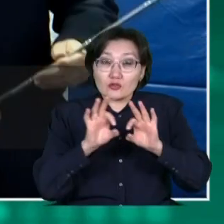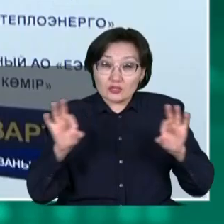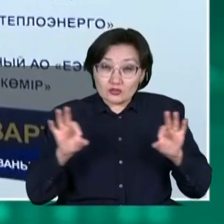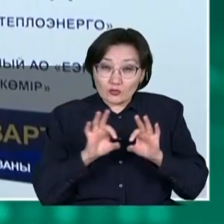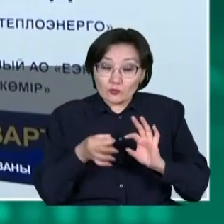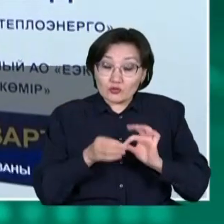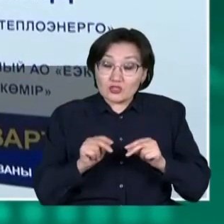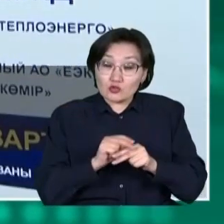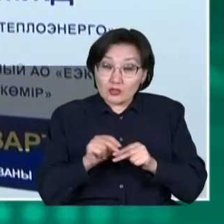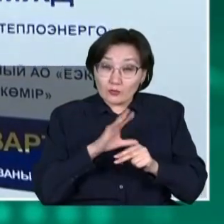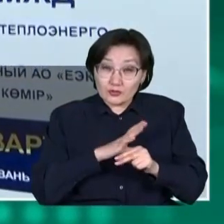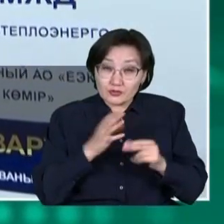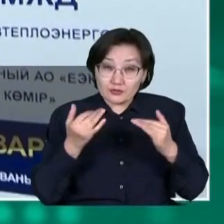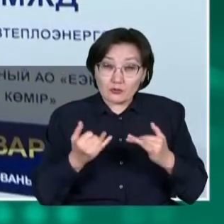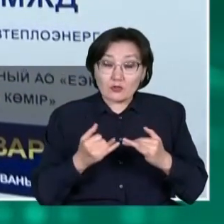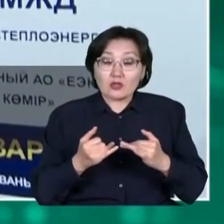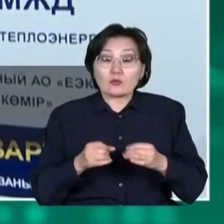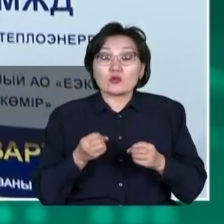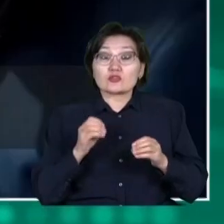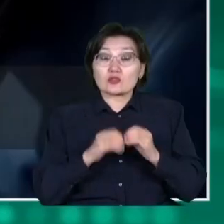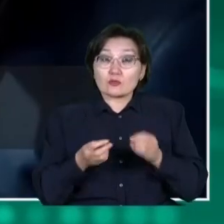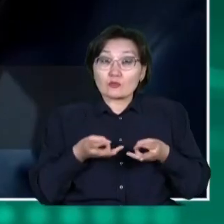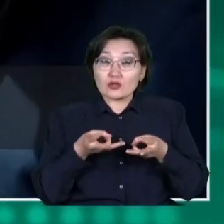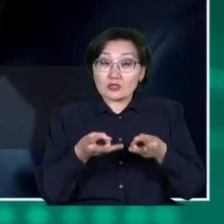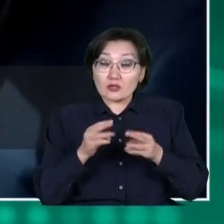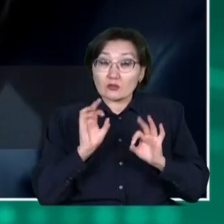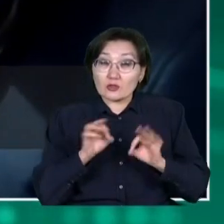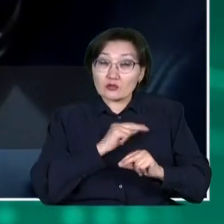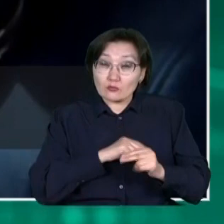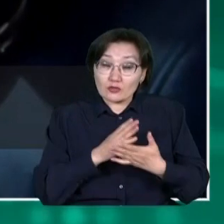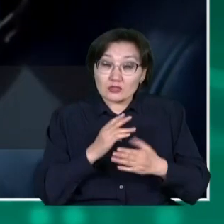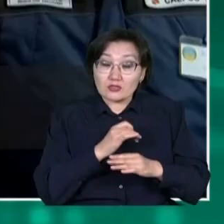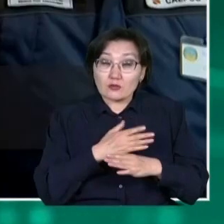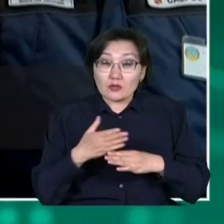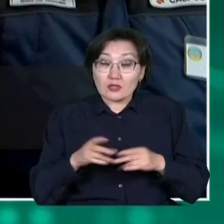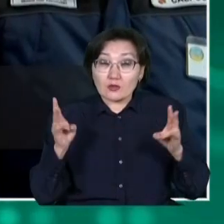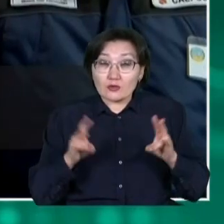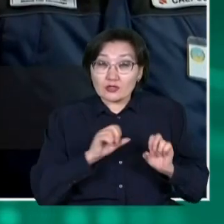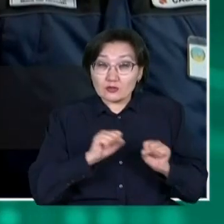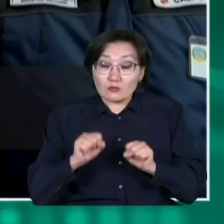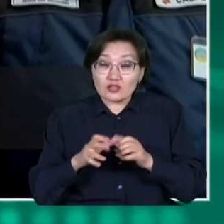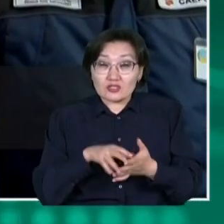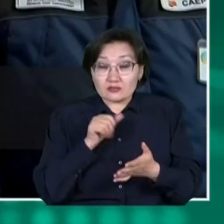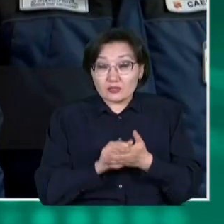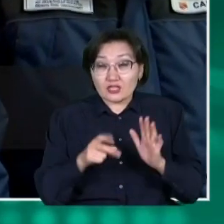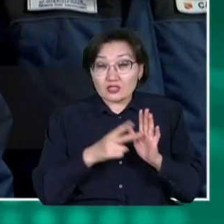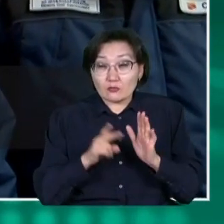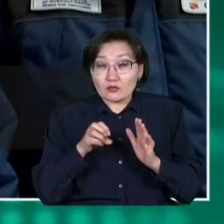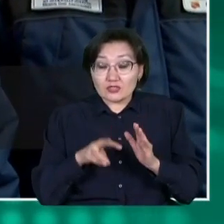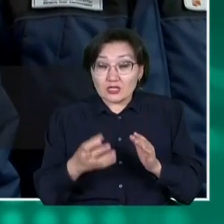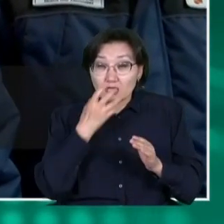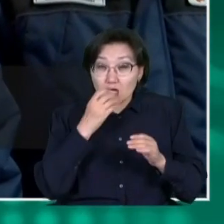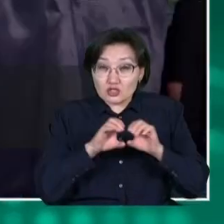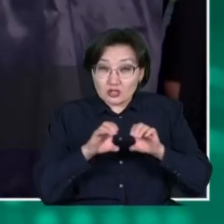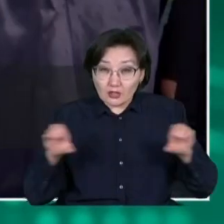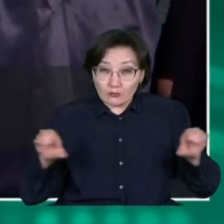күрделі жөндеуден өткен. Қазір 10 қазандық қалыпты жұмыс істеп тұр, әрі апаттың алдын алу үшін шіріп кеткен 70 шақырымдық жылу құбыры